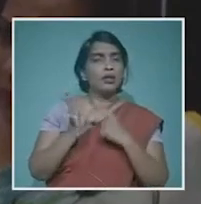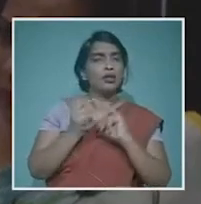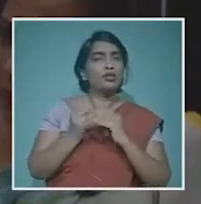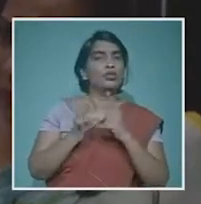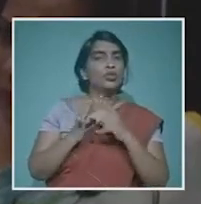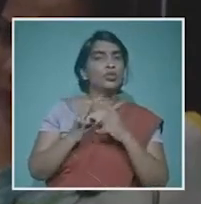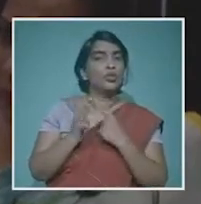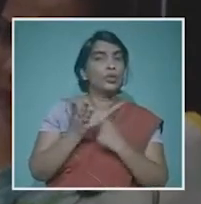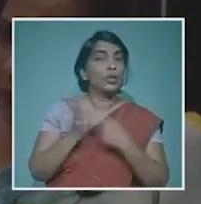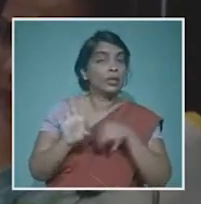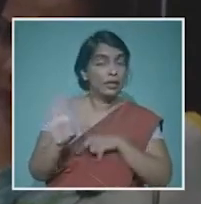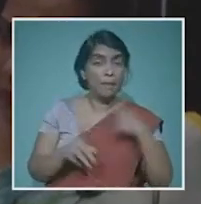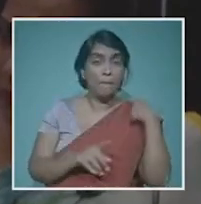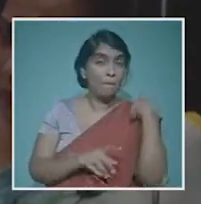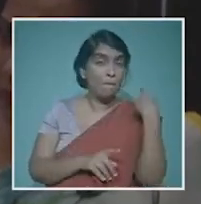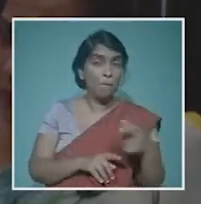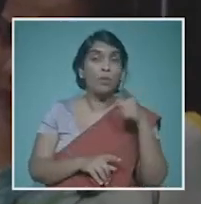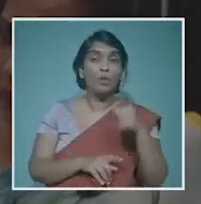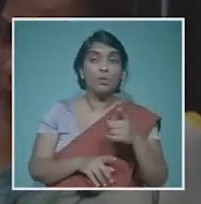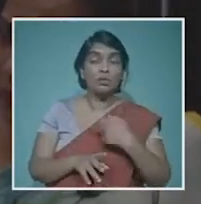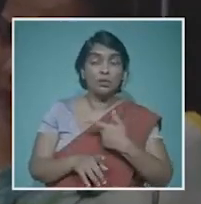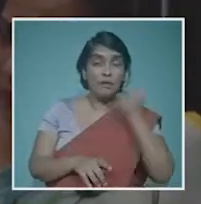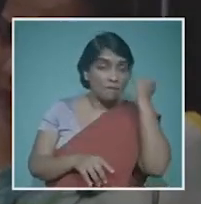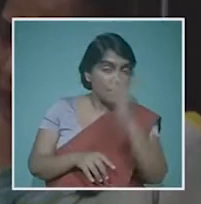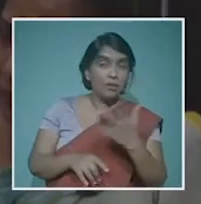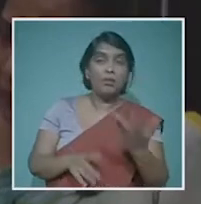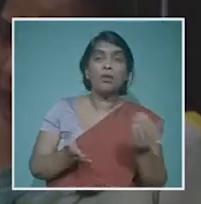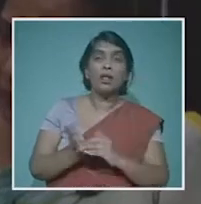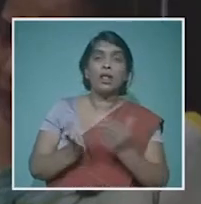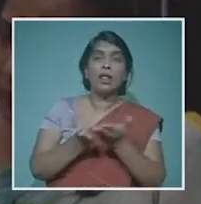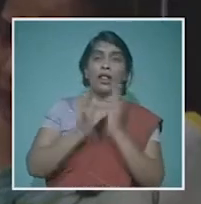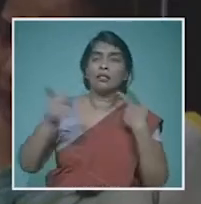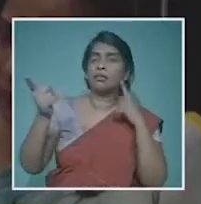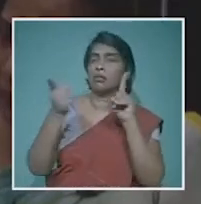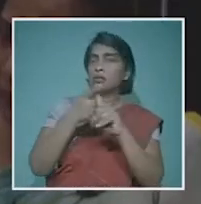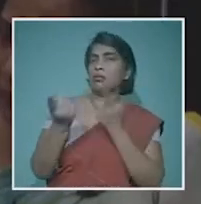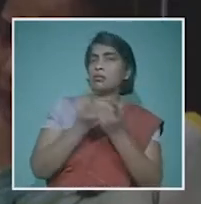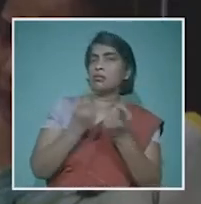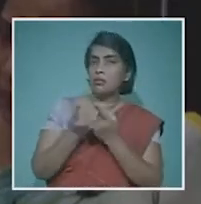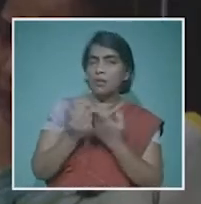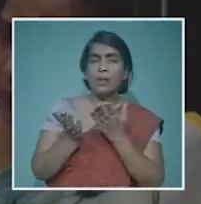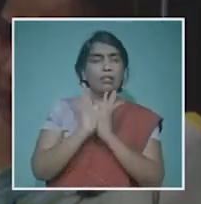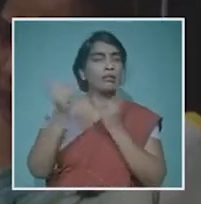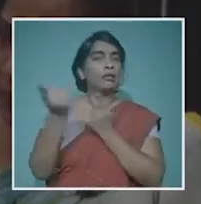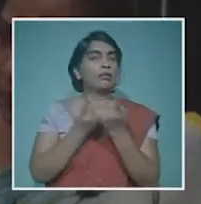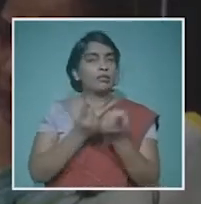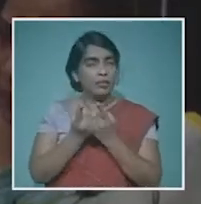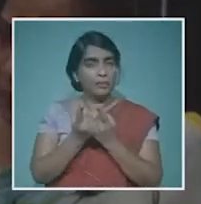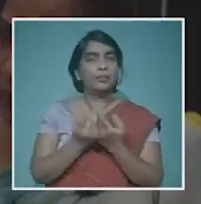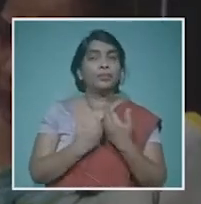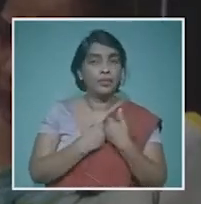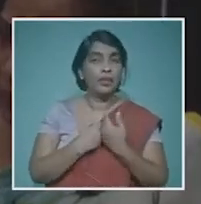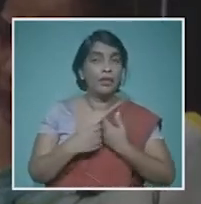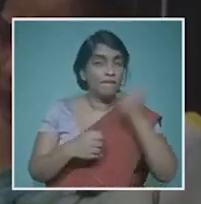ප්‍රධාන කෝටිපතියෝ. ඒගොල්ලන්ට ගැහුවේ නැත්නම් ඒගොල්ල තමිල්නාඩුවත් එක්ක තරම් කරයි. ඒගොල්ල ඉන්දියාවත් එක්ක තරම් කරයි. අපි